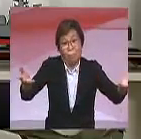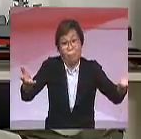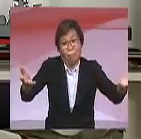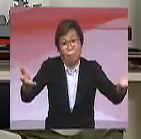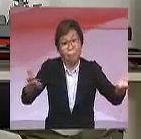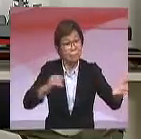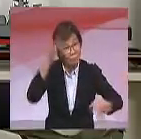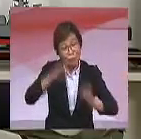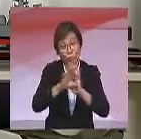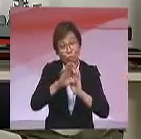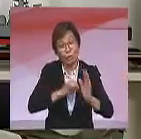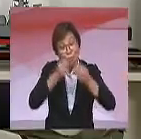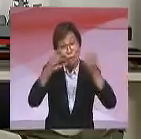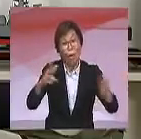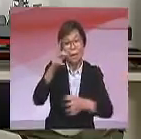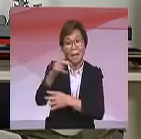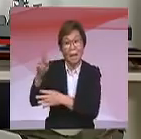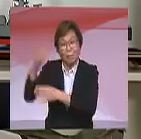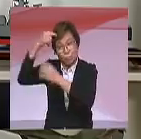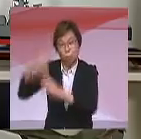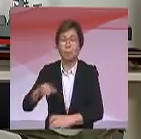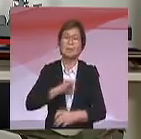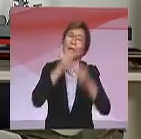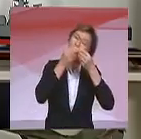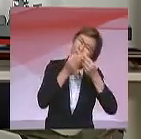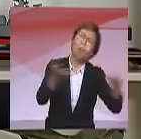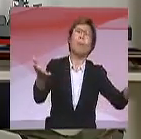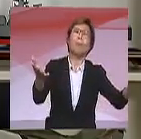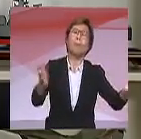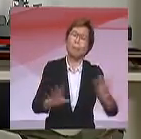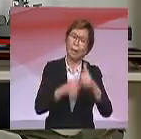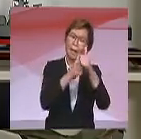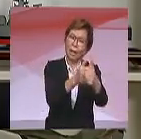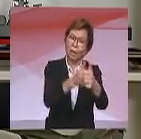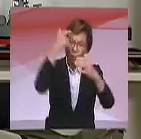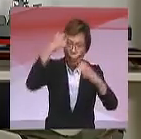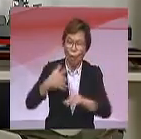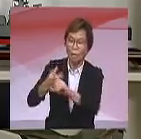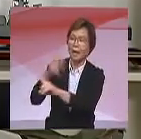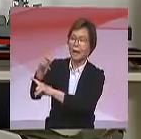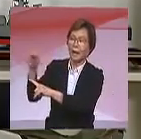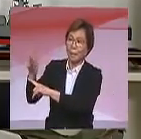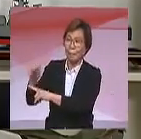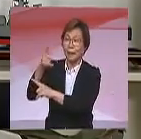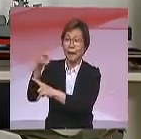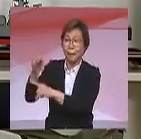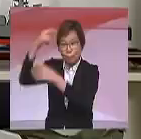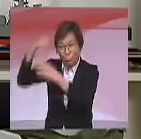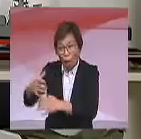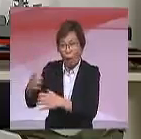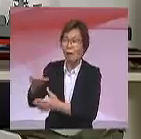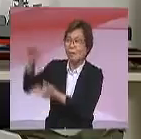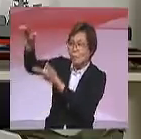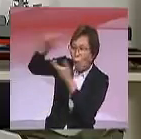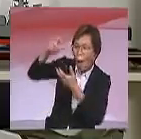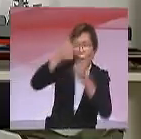perkara-perkara yang Kementerian Kesihatan putuskan, saya hanya mengumumkan berdasarkan keputusan daripada Kementerian Kesihatan. Ha, sekarang